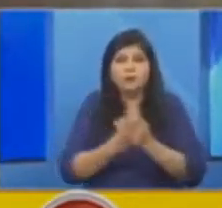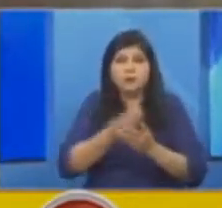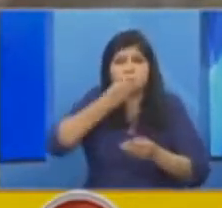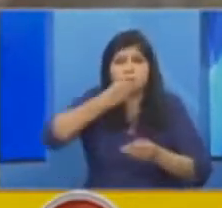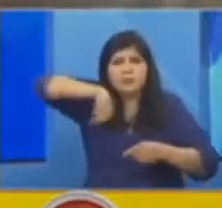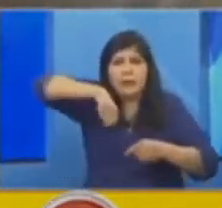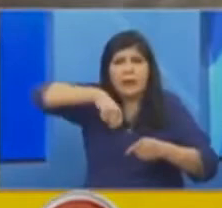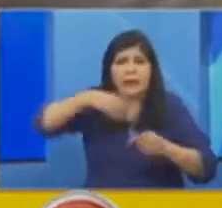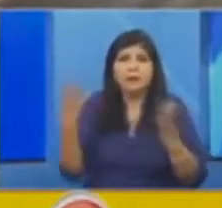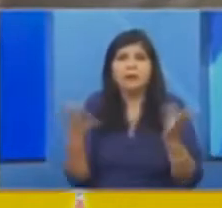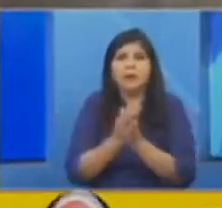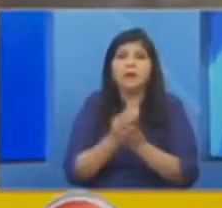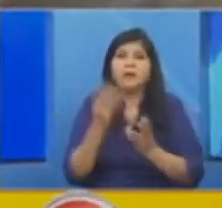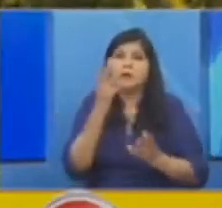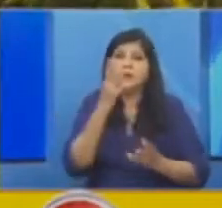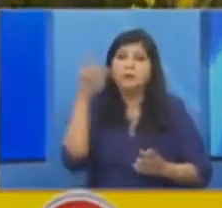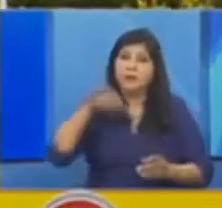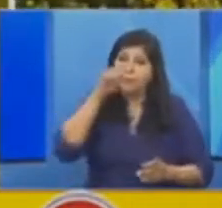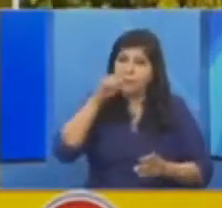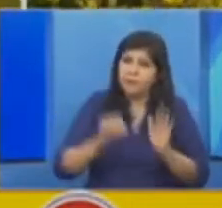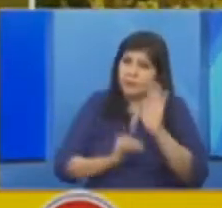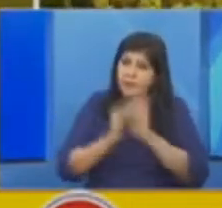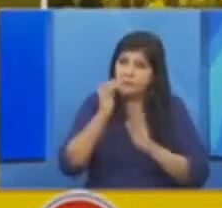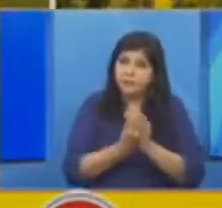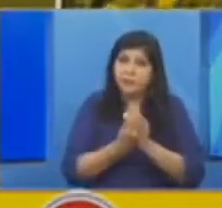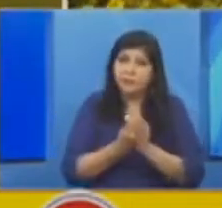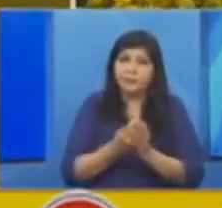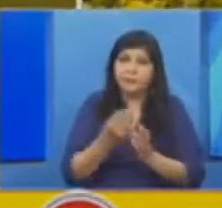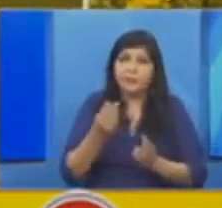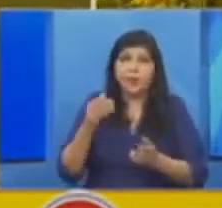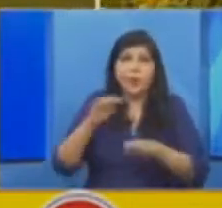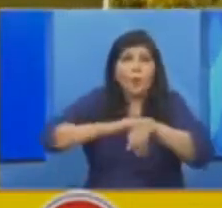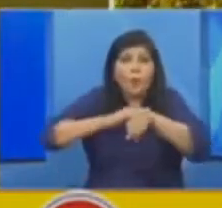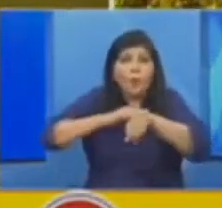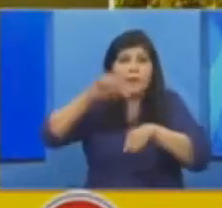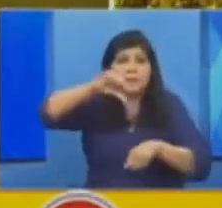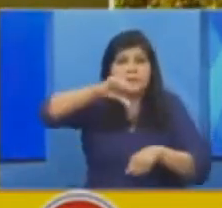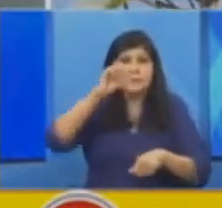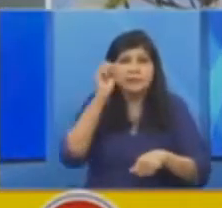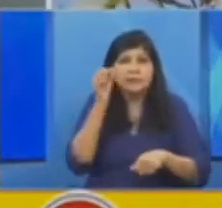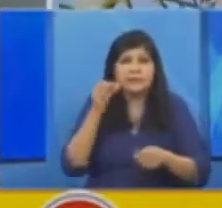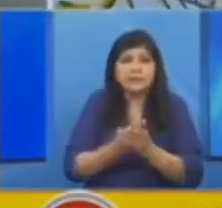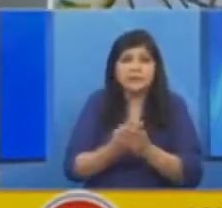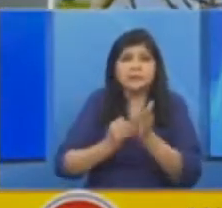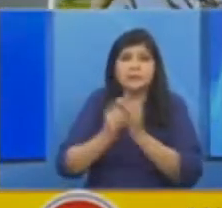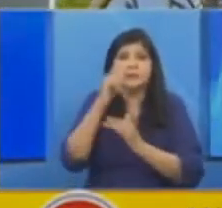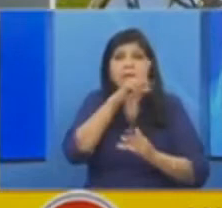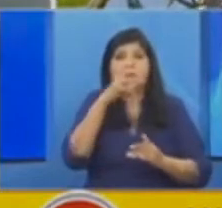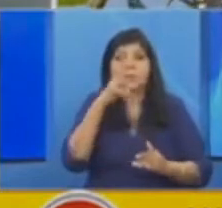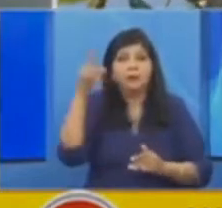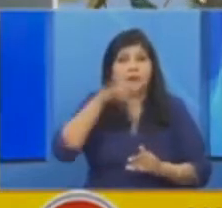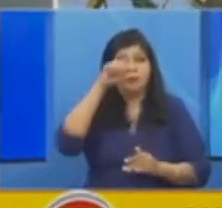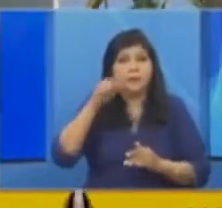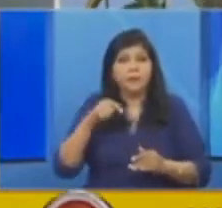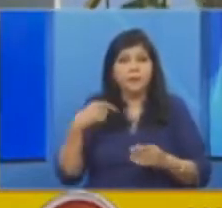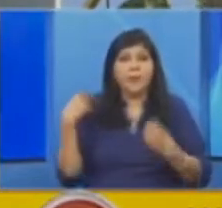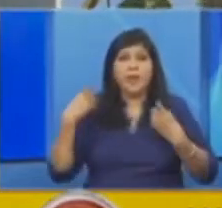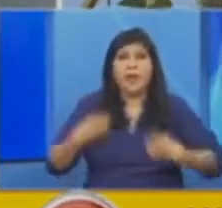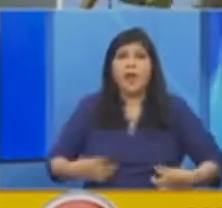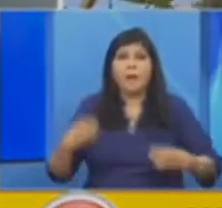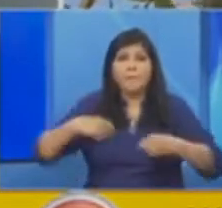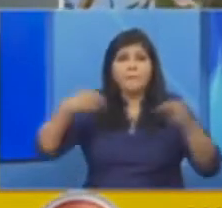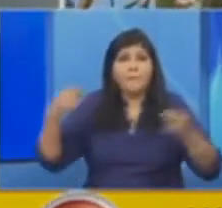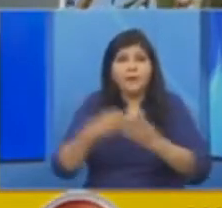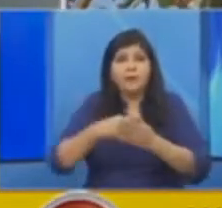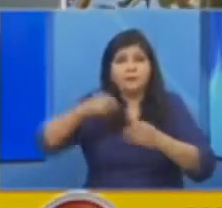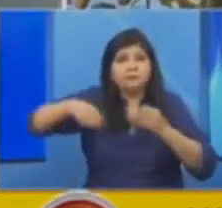लगबग 3 प्रतिशत ओईल सीट्स लगबग 13 प्रतिशत कपास लगबग 3 प्रतिशत ज्यादा